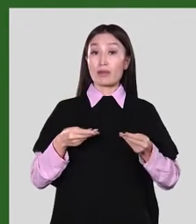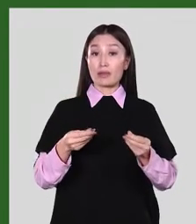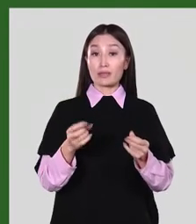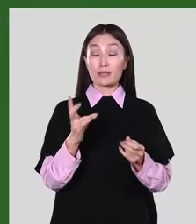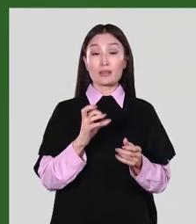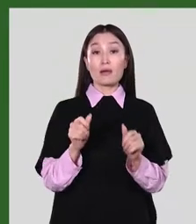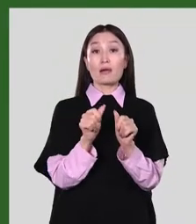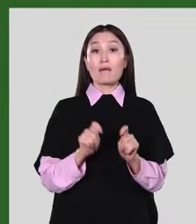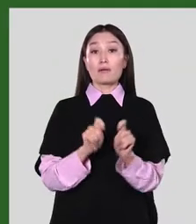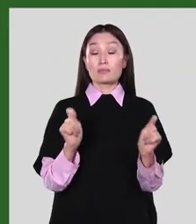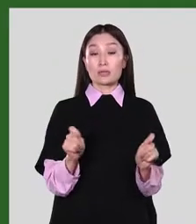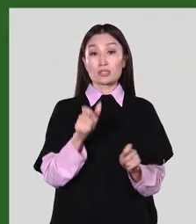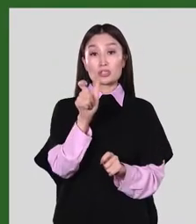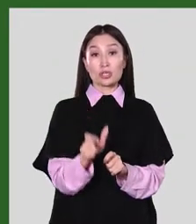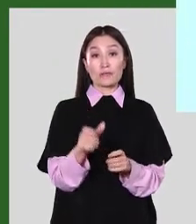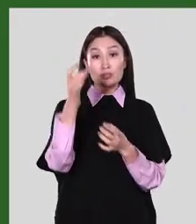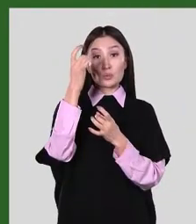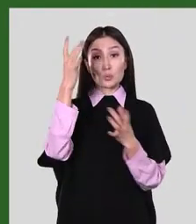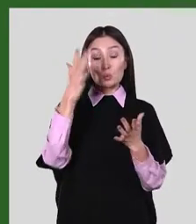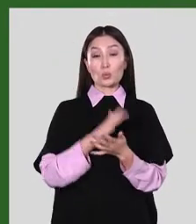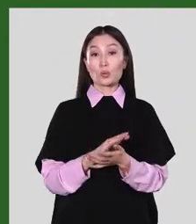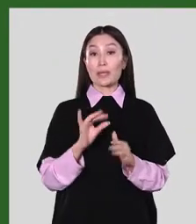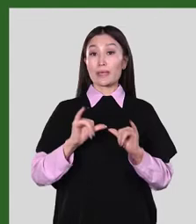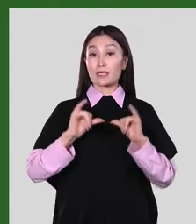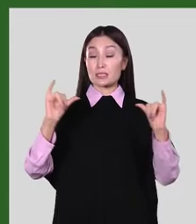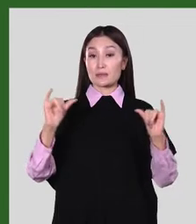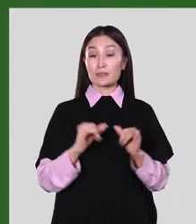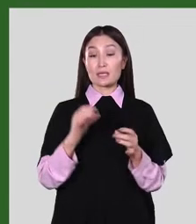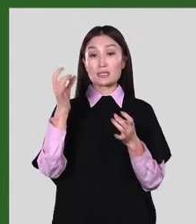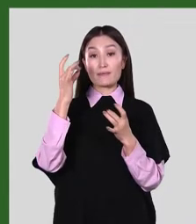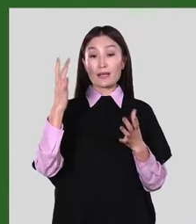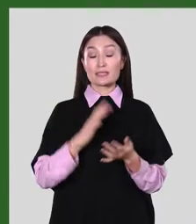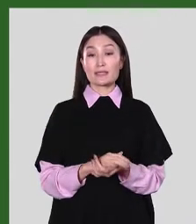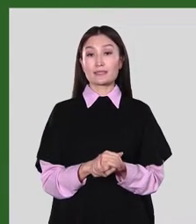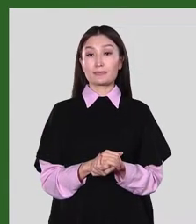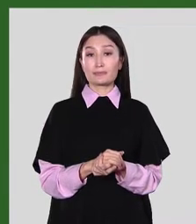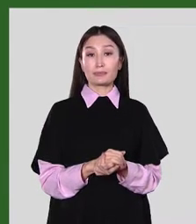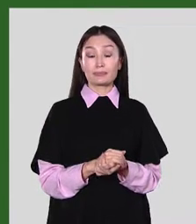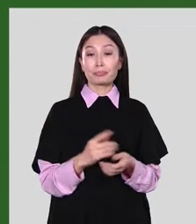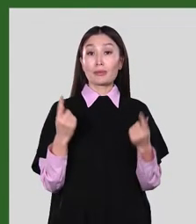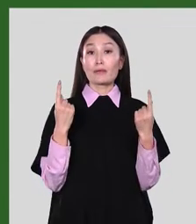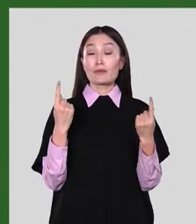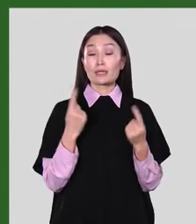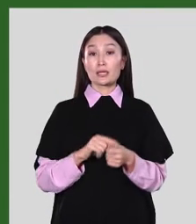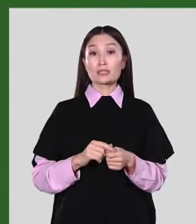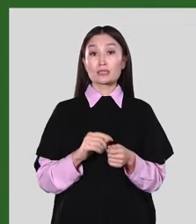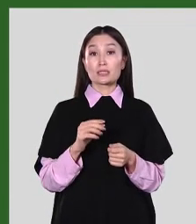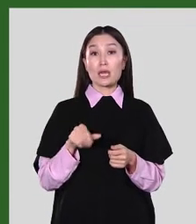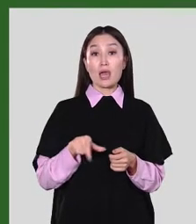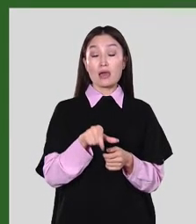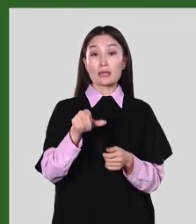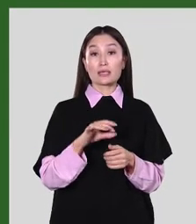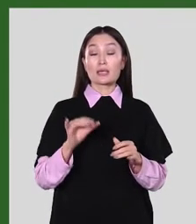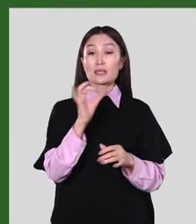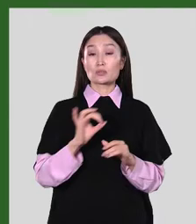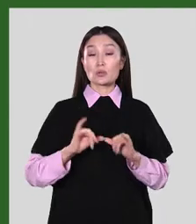формирование человеческой культуры и развития цивилизации велико значение рек в истории